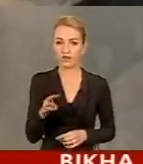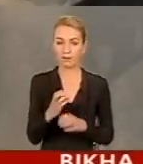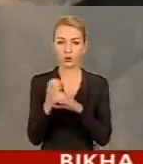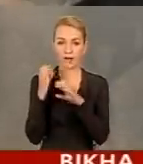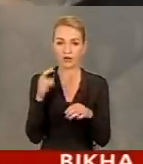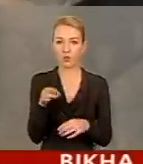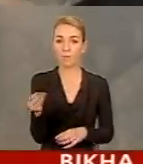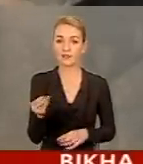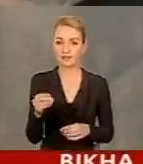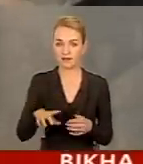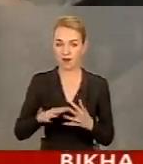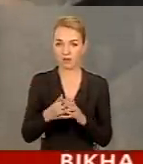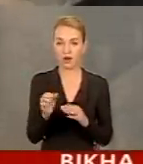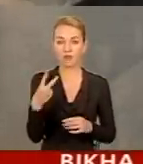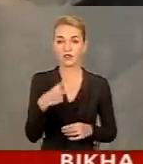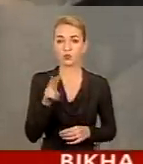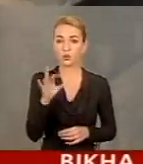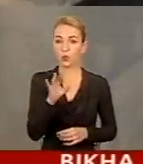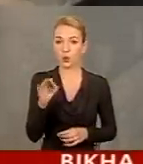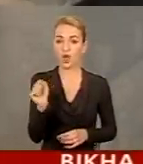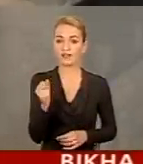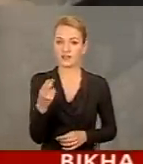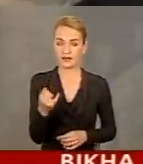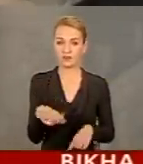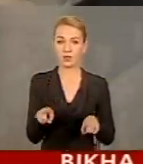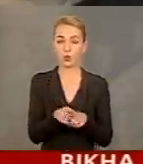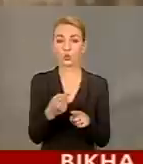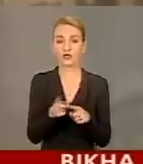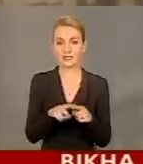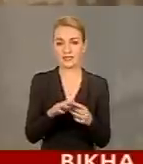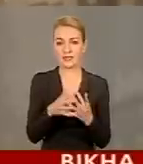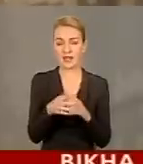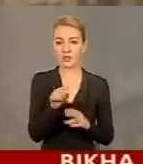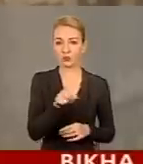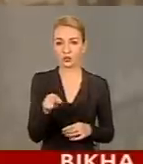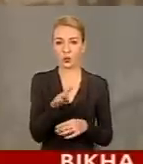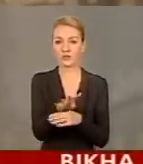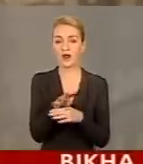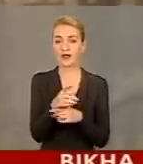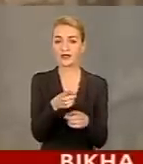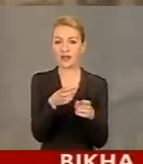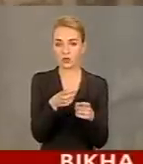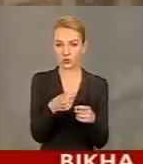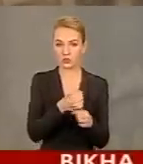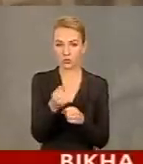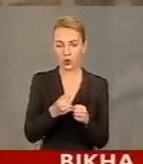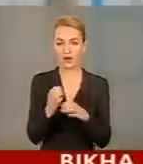по Пісках, а в 22.00 по Авдіївці. Також ці населені пункти за ніч обстріляли зі стрілецької зброї